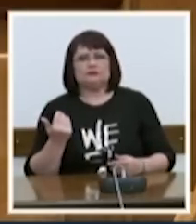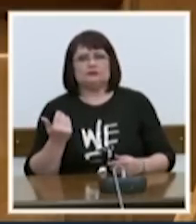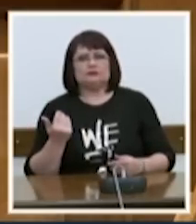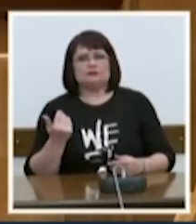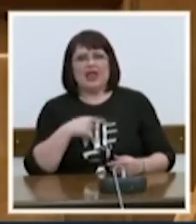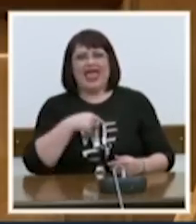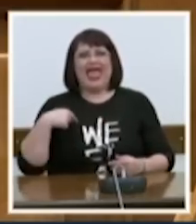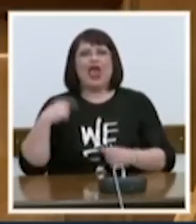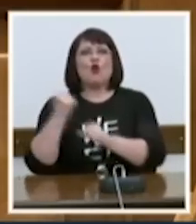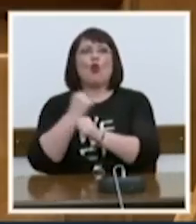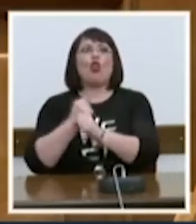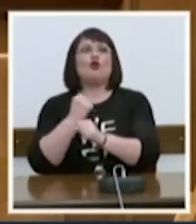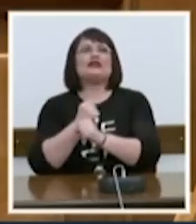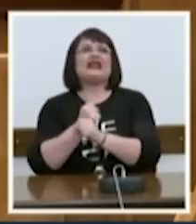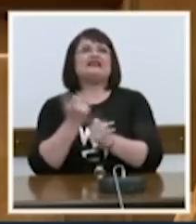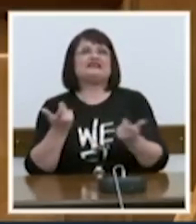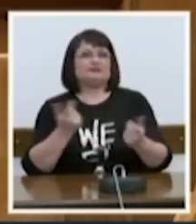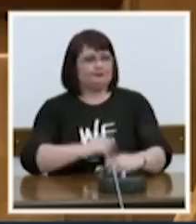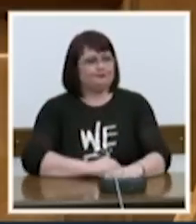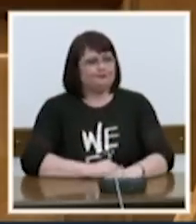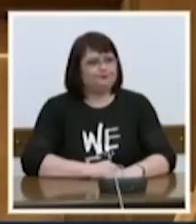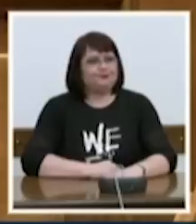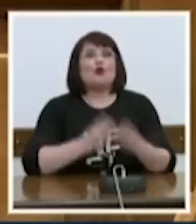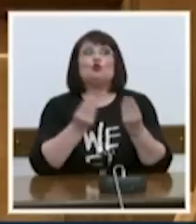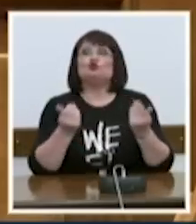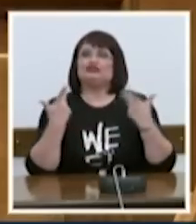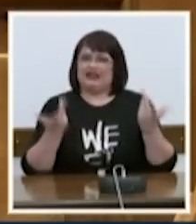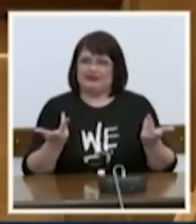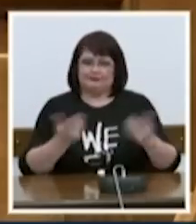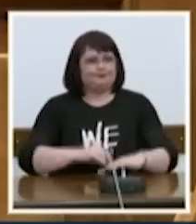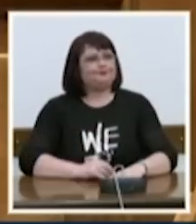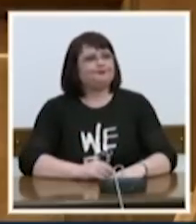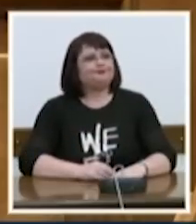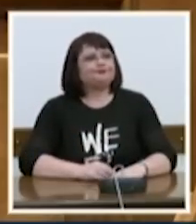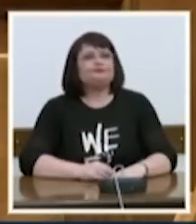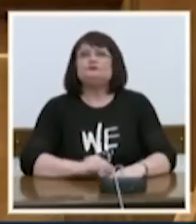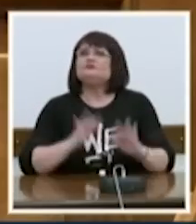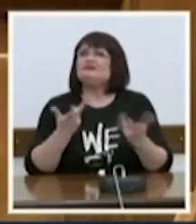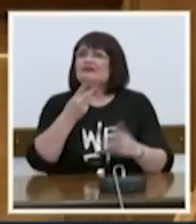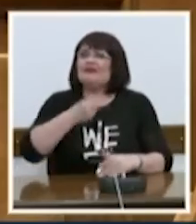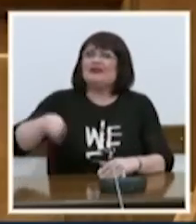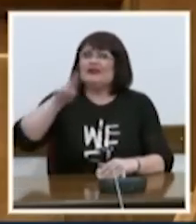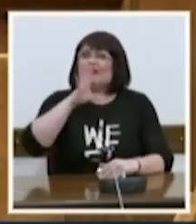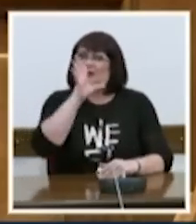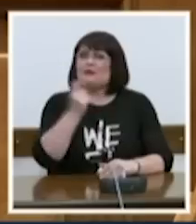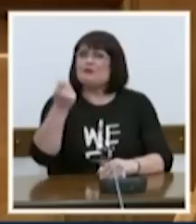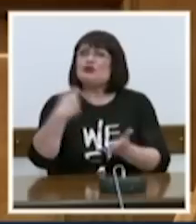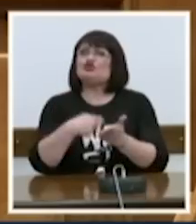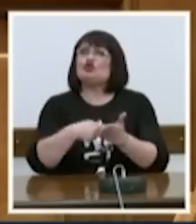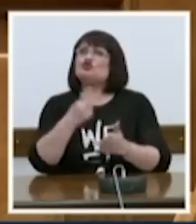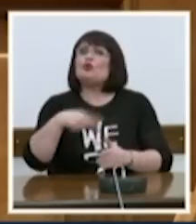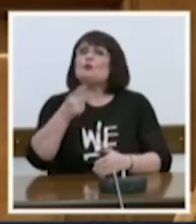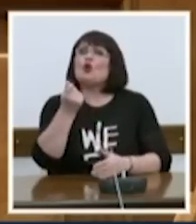μεγαλοεργοδότες. Πάμε λοιπόν στο διατάφτα. Πόσο θα αυξηθεί ο πραγματικός μισθός?